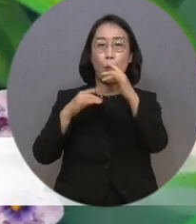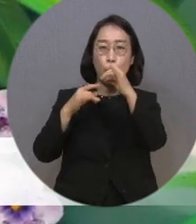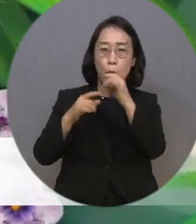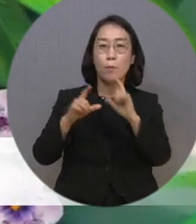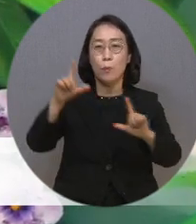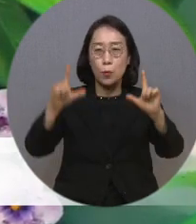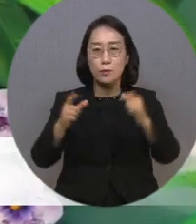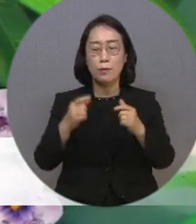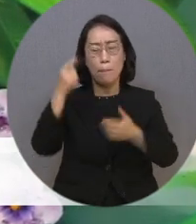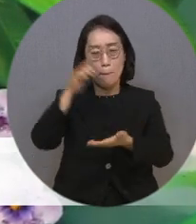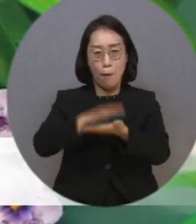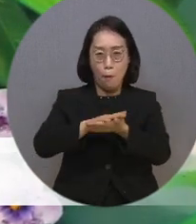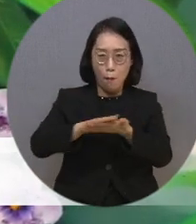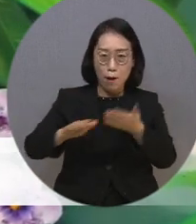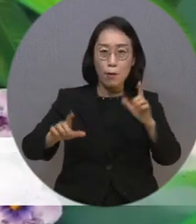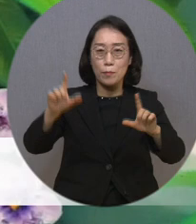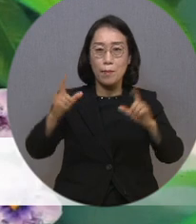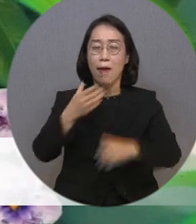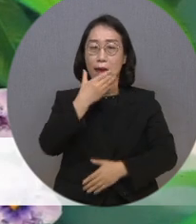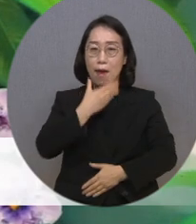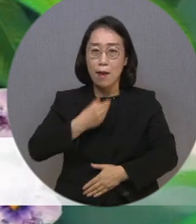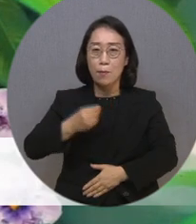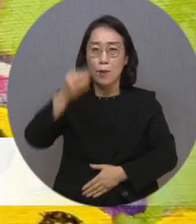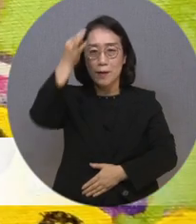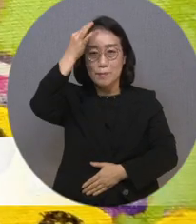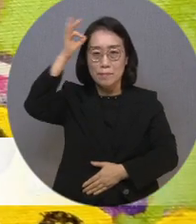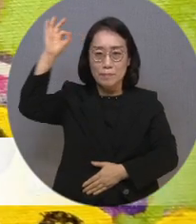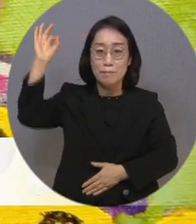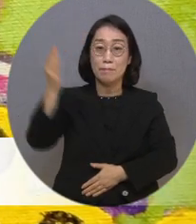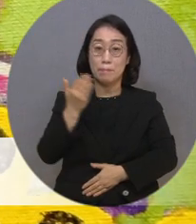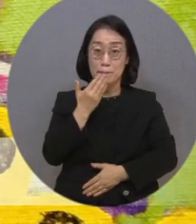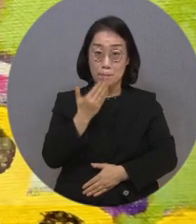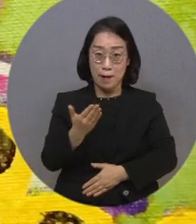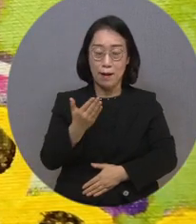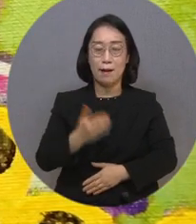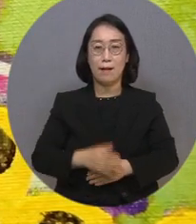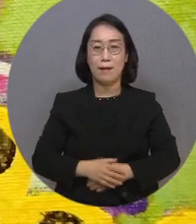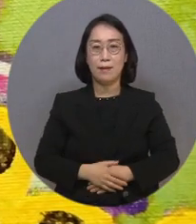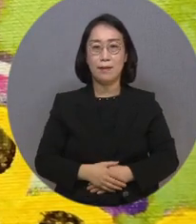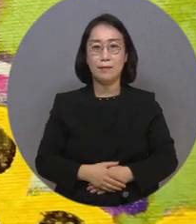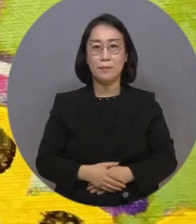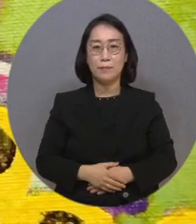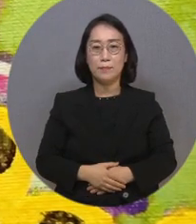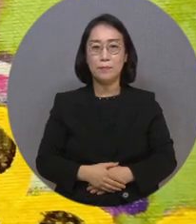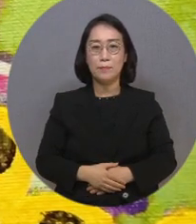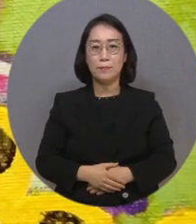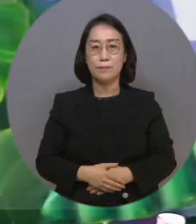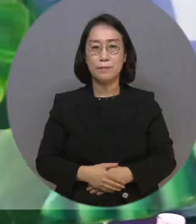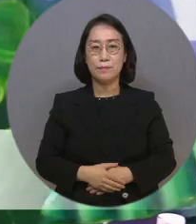평화로움이 묻어나 행복한 순간들을 떠올리게 해 눈길을 사로잡습니다.